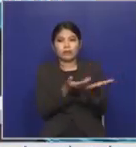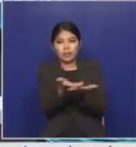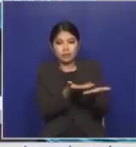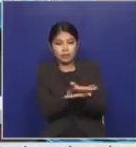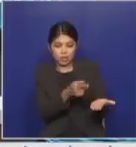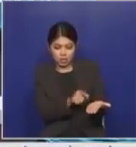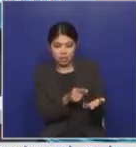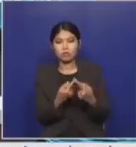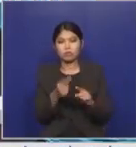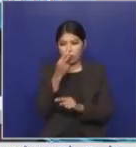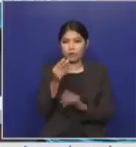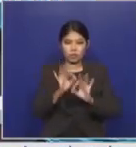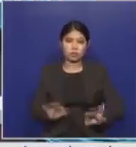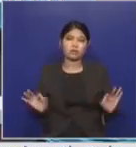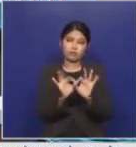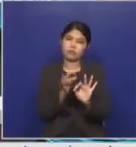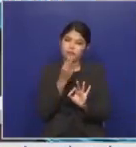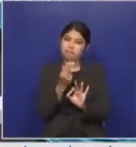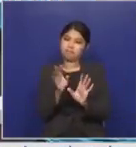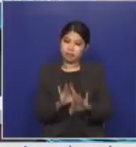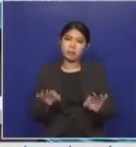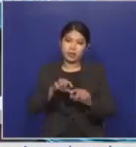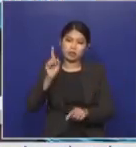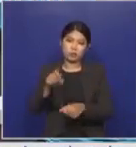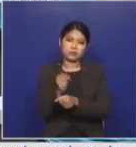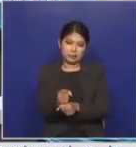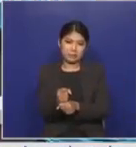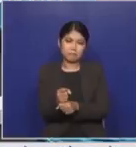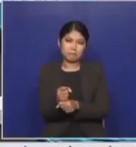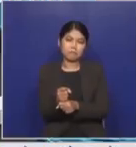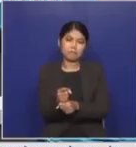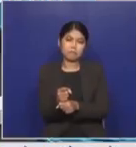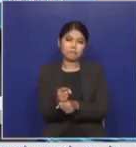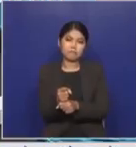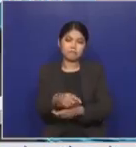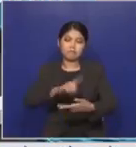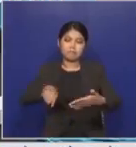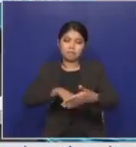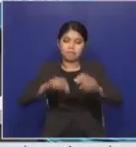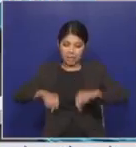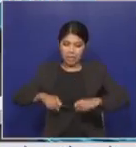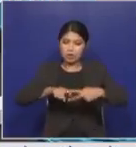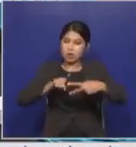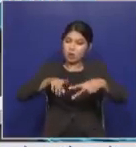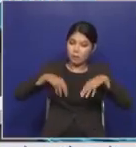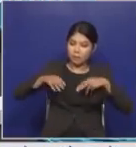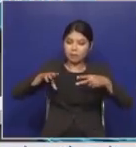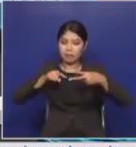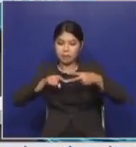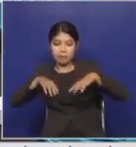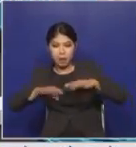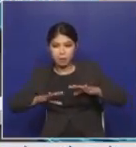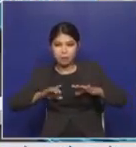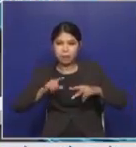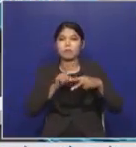หากมีความจำเป็นนะครับได้กระดานถ้าจะดำเนินการผมก็ขออนุญาตกราบเรียนท่านประธานไปยังท่าน